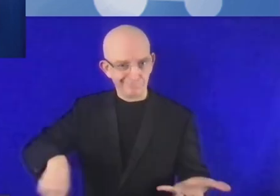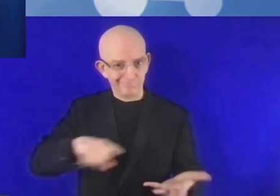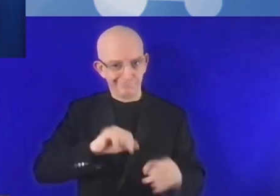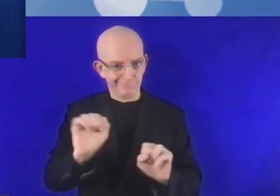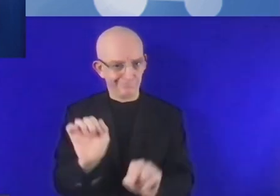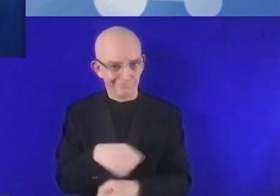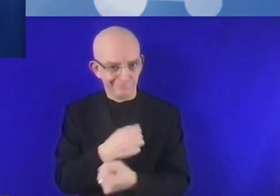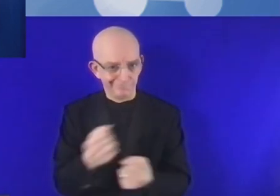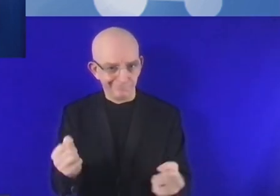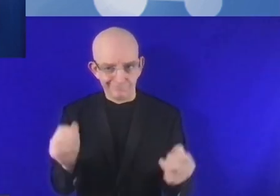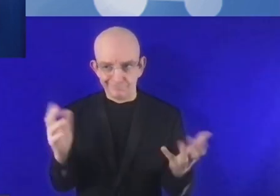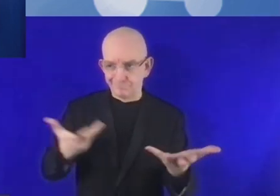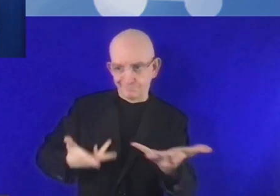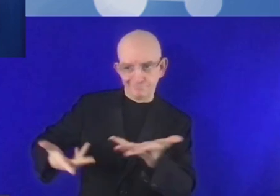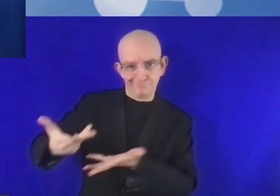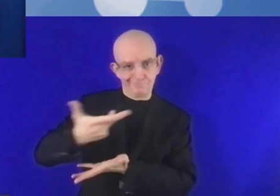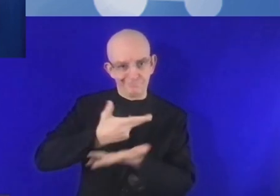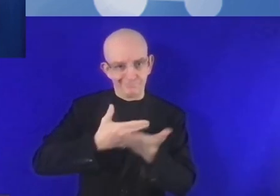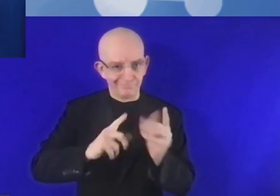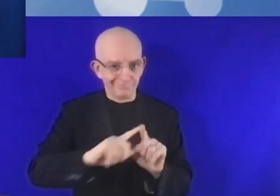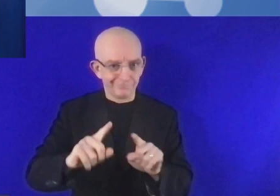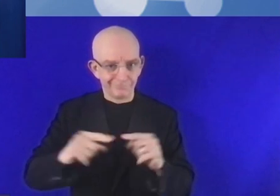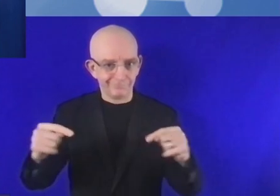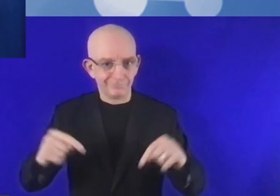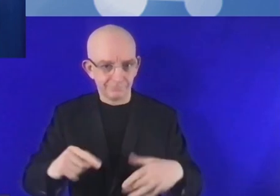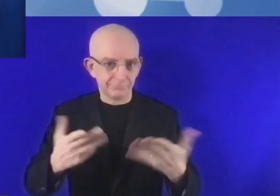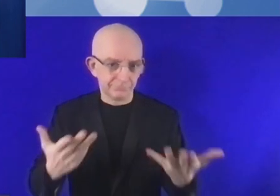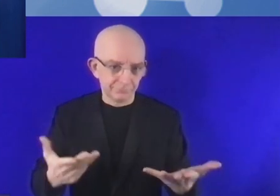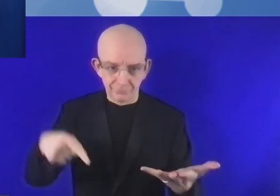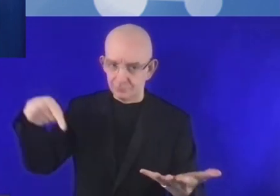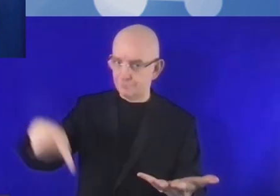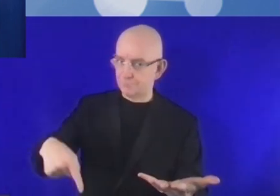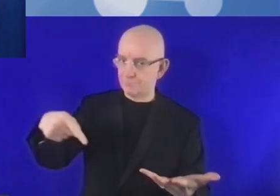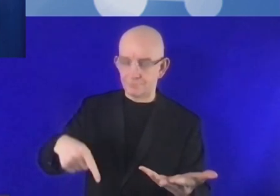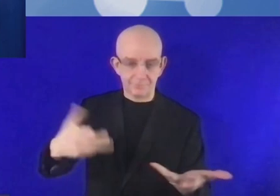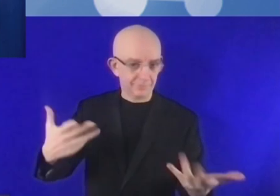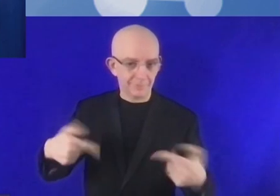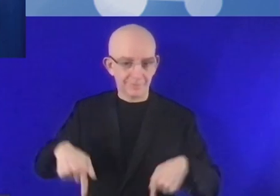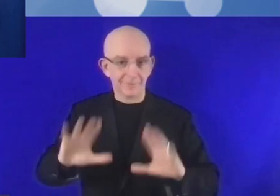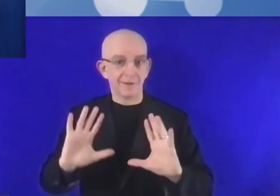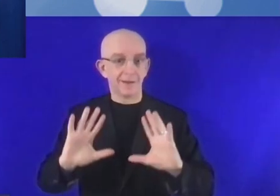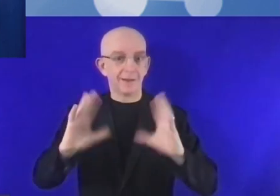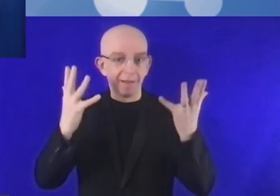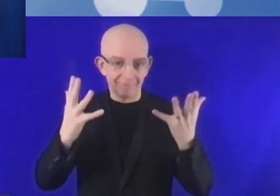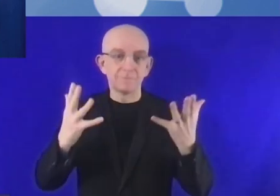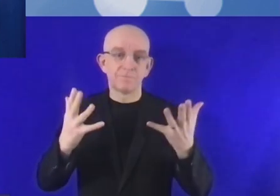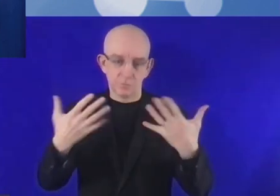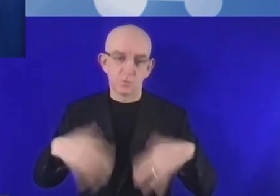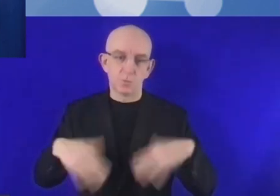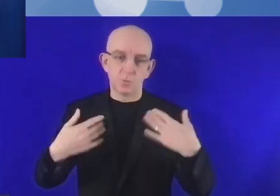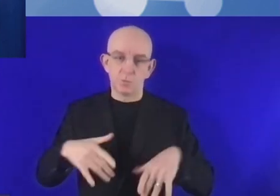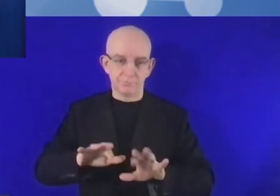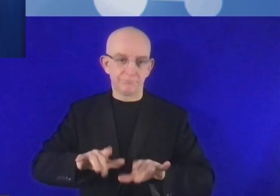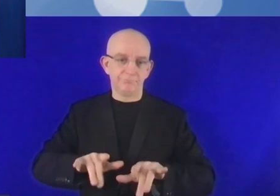podczas tego wydarzenia tak licznie. To prawda, że wszyscy żyjemy w świecie cyfrowym, ale